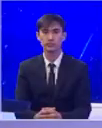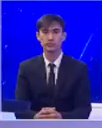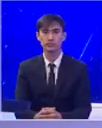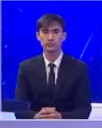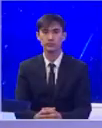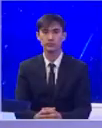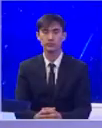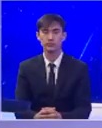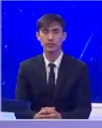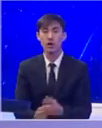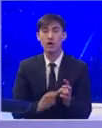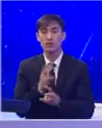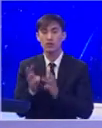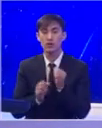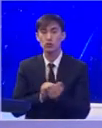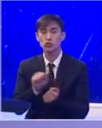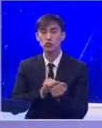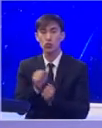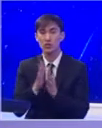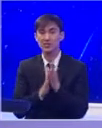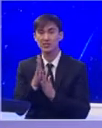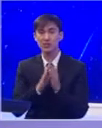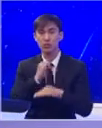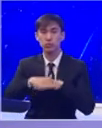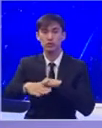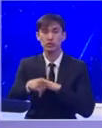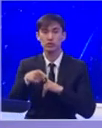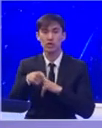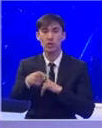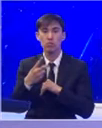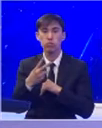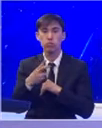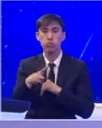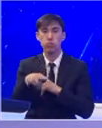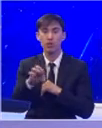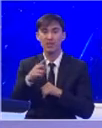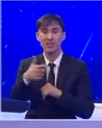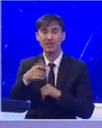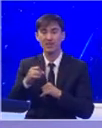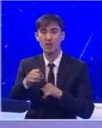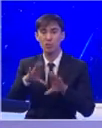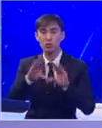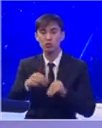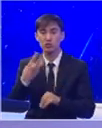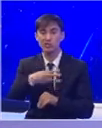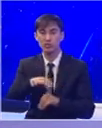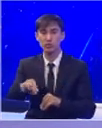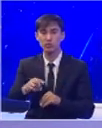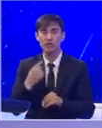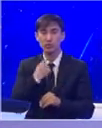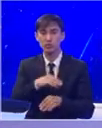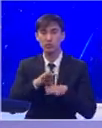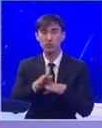возгорание сухой растительности на площади почти полгектара потушен а буквально за 30 минут в талдыкоргане прошли пожарно-тактические